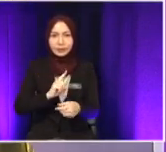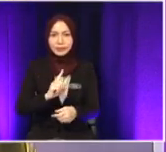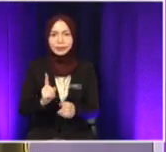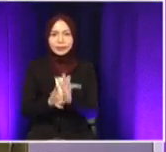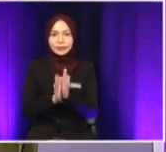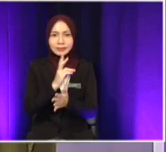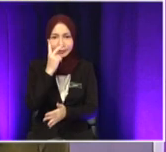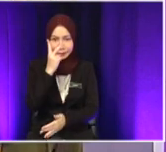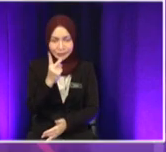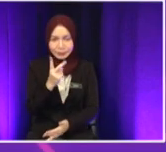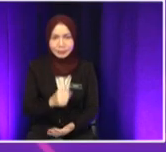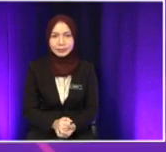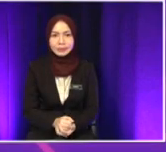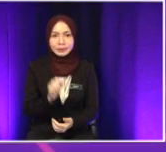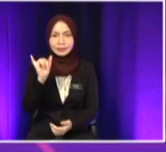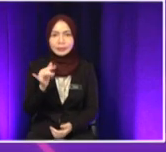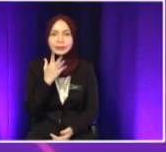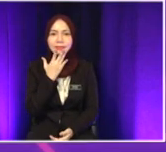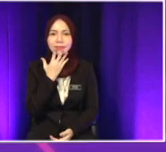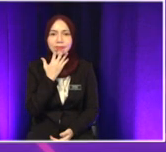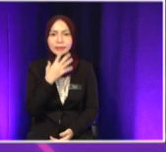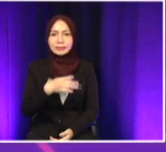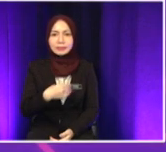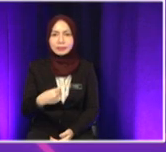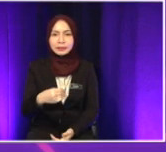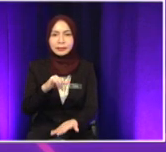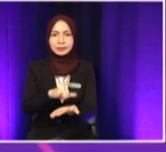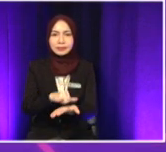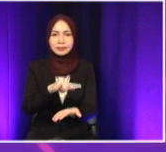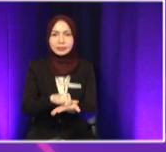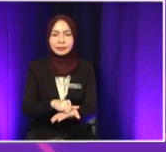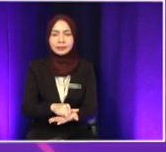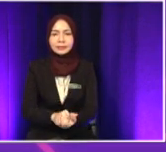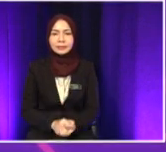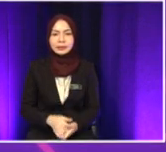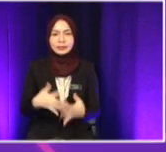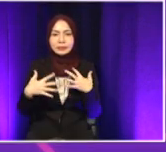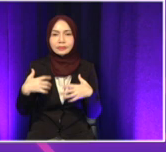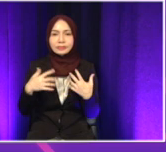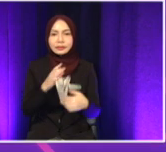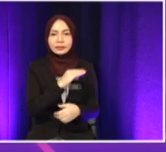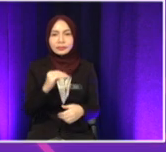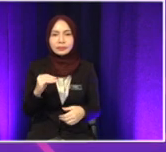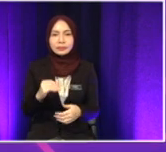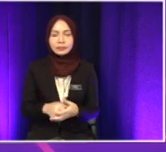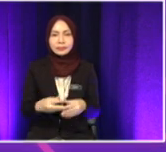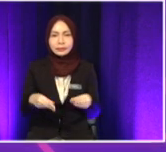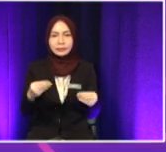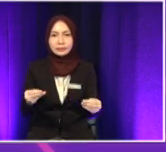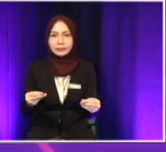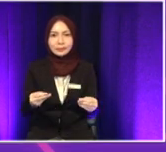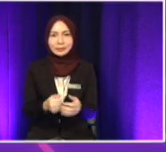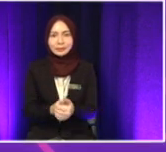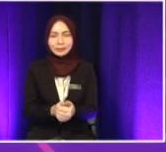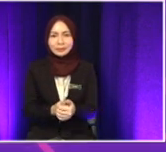berwarna putih itu ya menghiburkan dan menggembirakan hati selari dengan kehendak